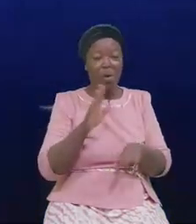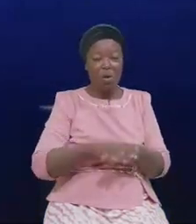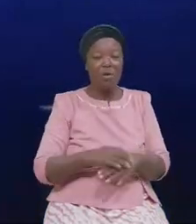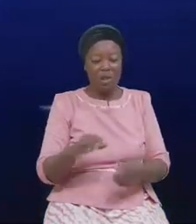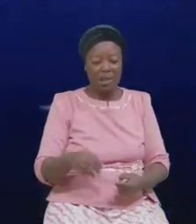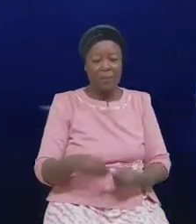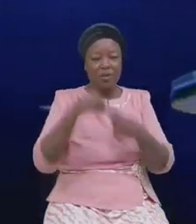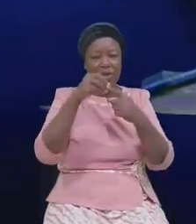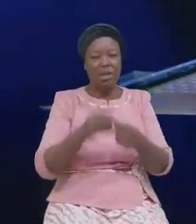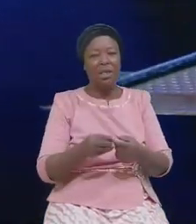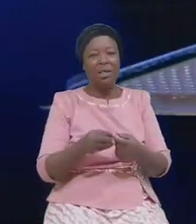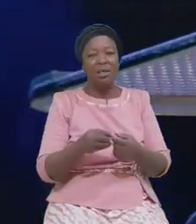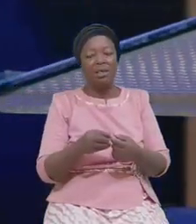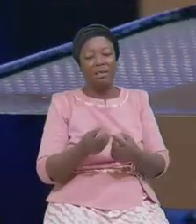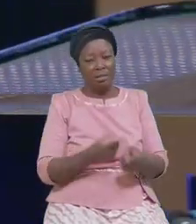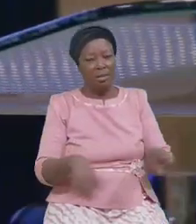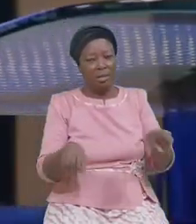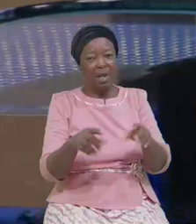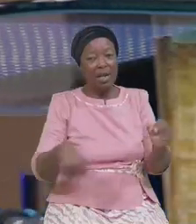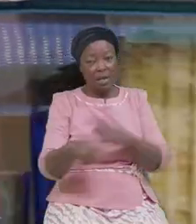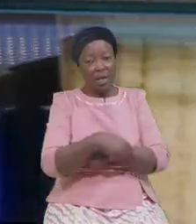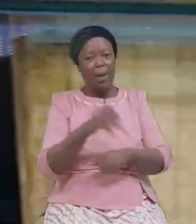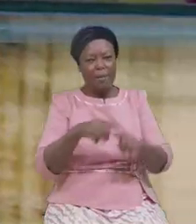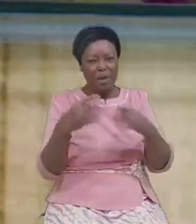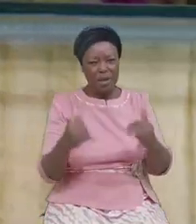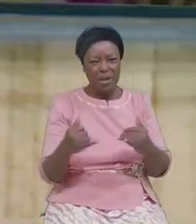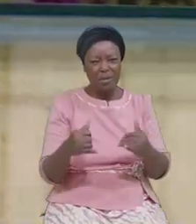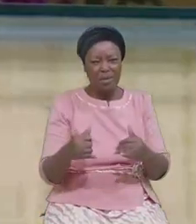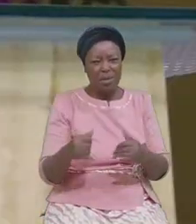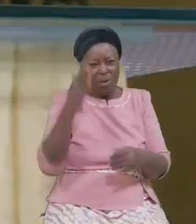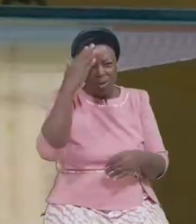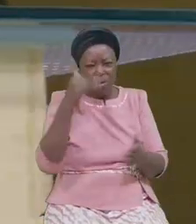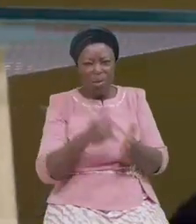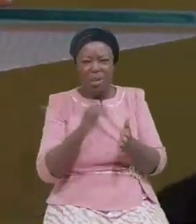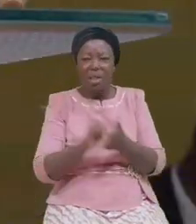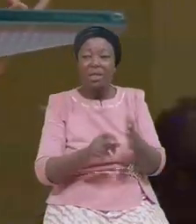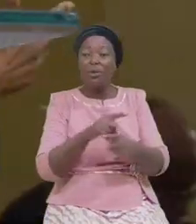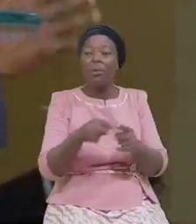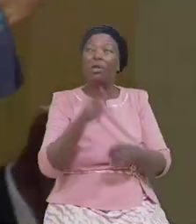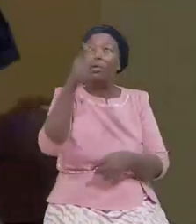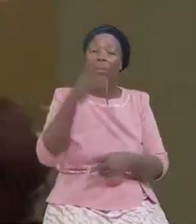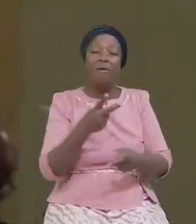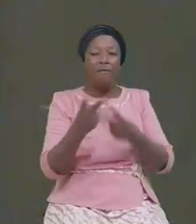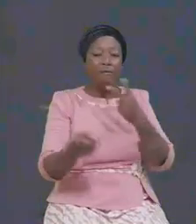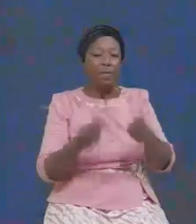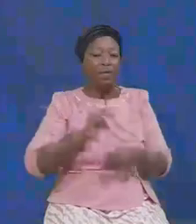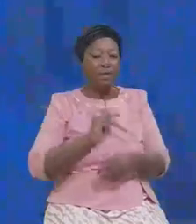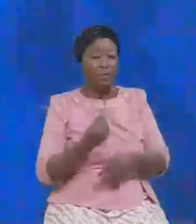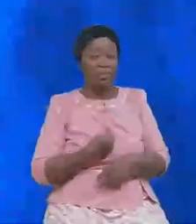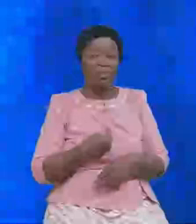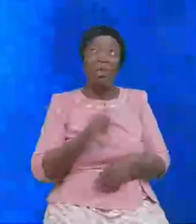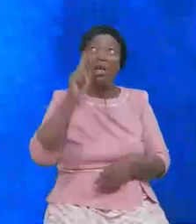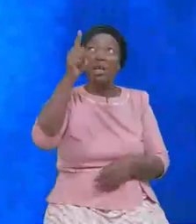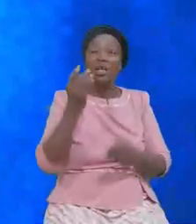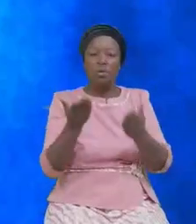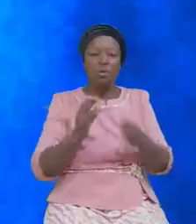ce psalmiste, il sait que lorsque Dieu nous visite, il voudrait que nous soyons justes à tout